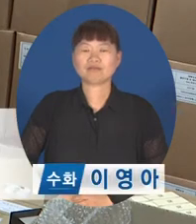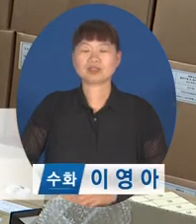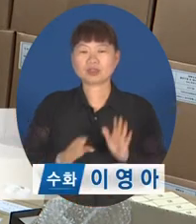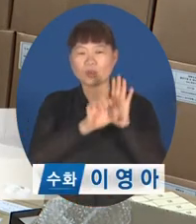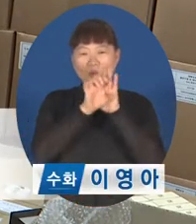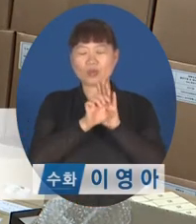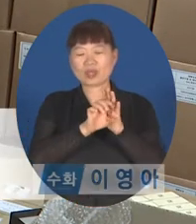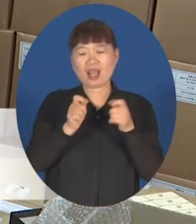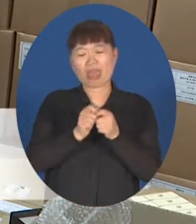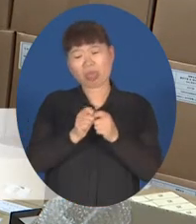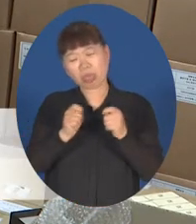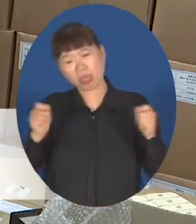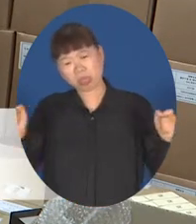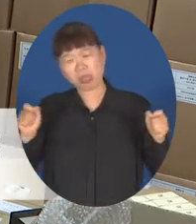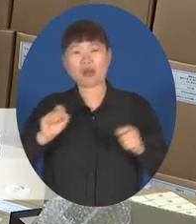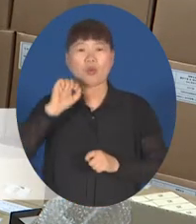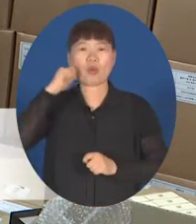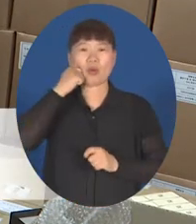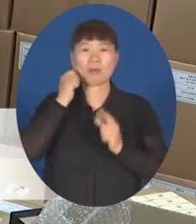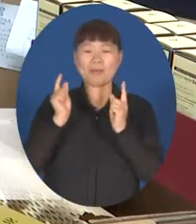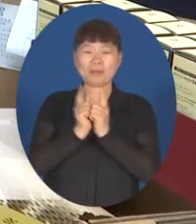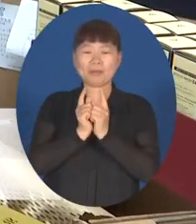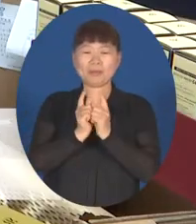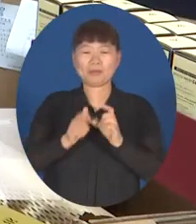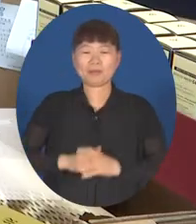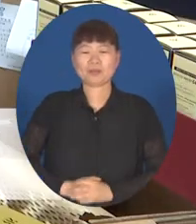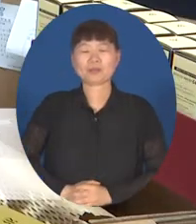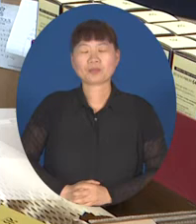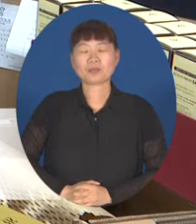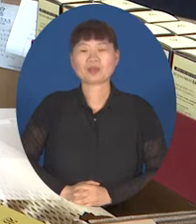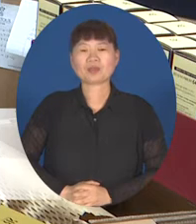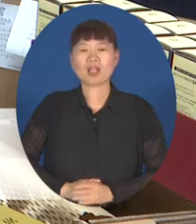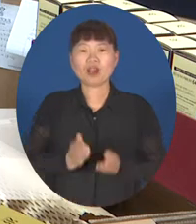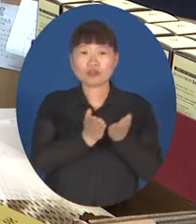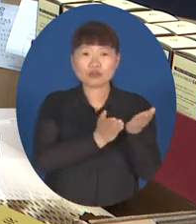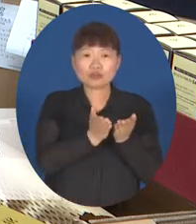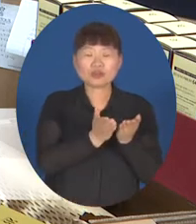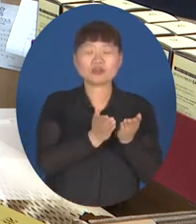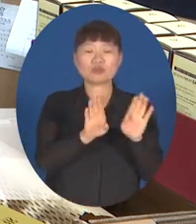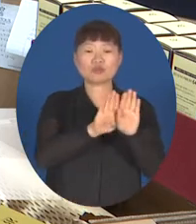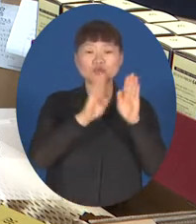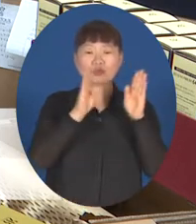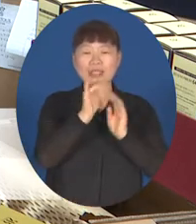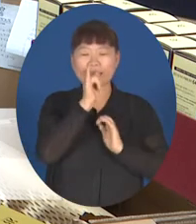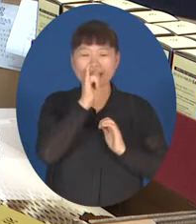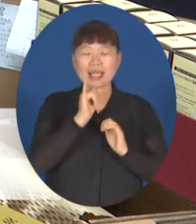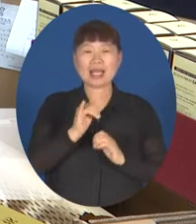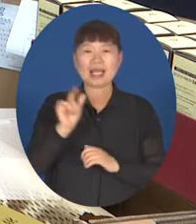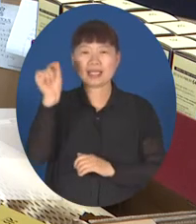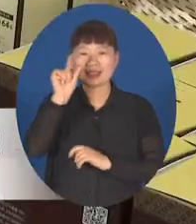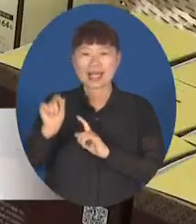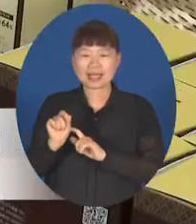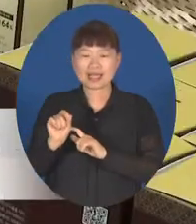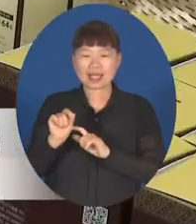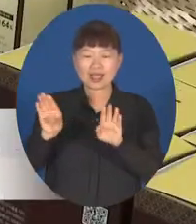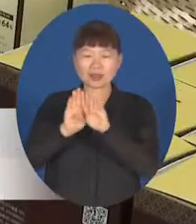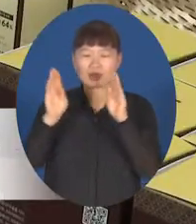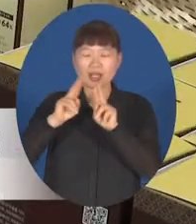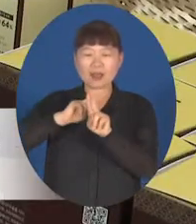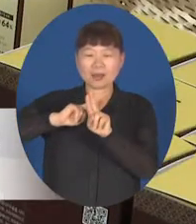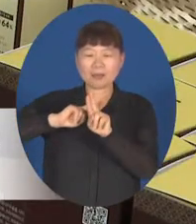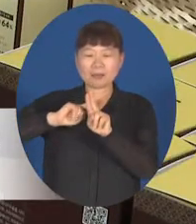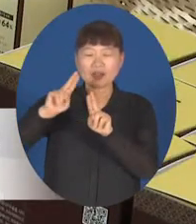코로나19 사태가 장기화되면서 어려움을 겪던 KBT 수출의 물꼬가 트였습니다. 이탈리아 볼로냐에서 열린 미용